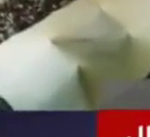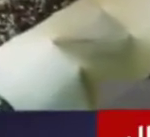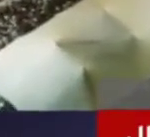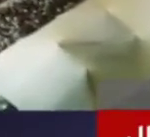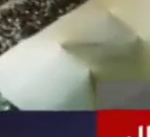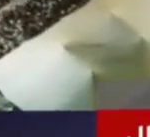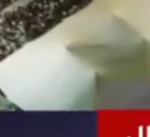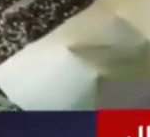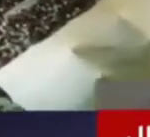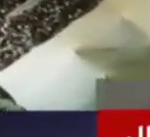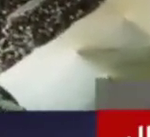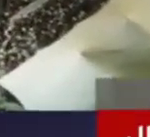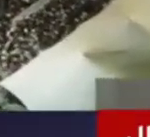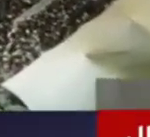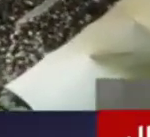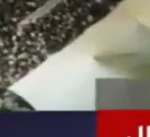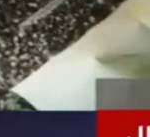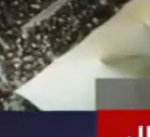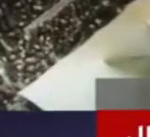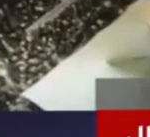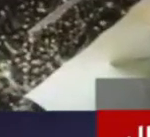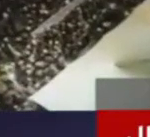اشدد في هذه